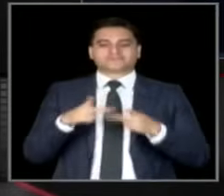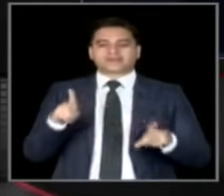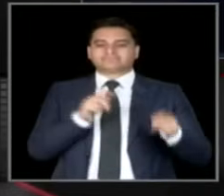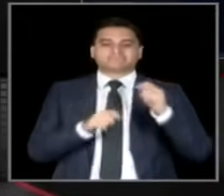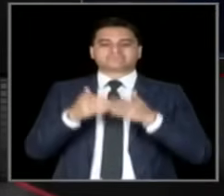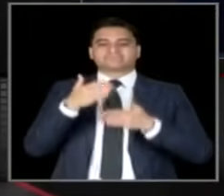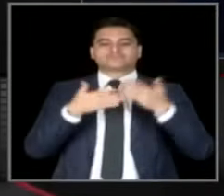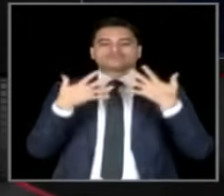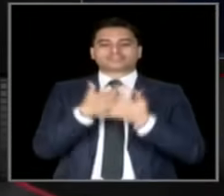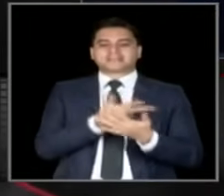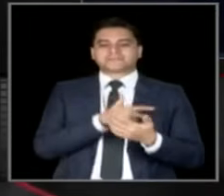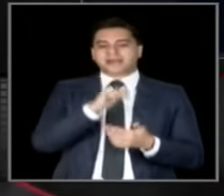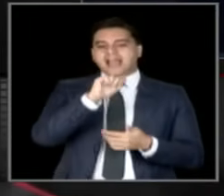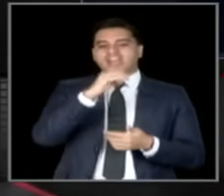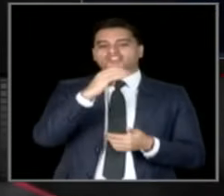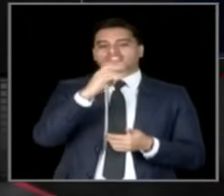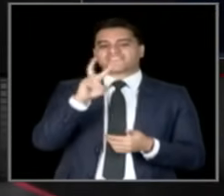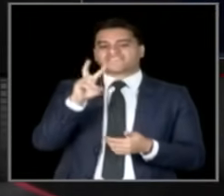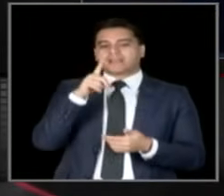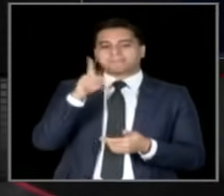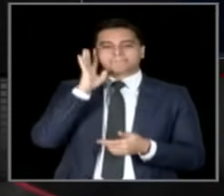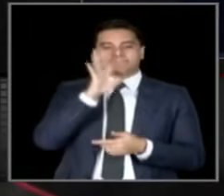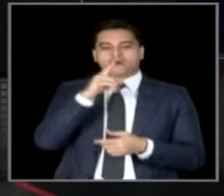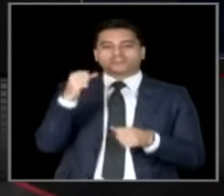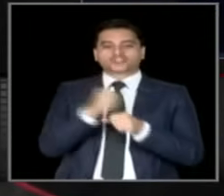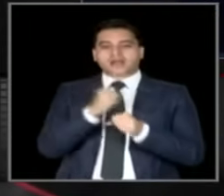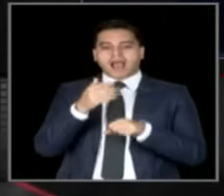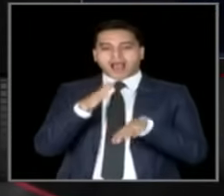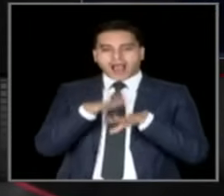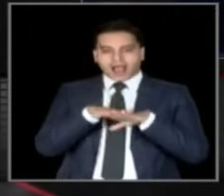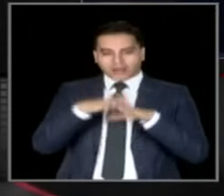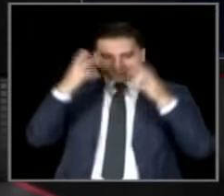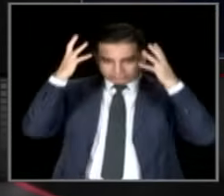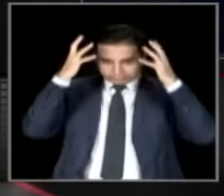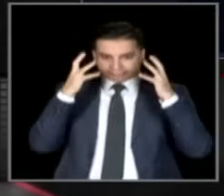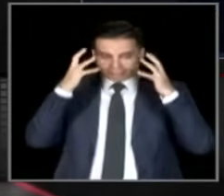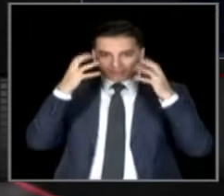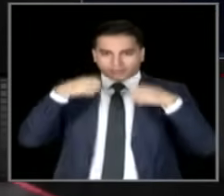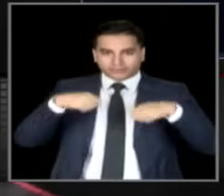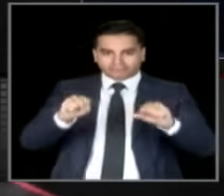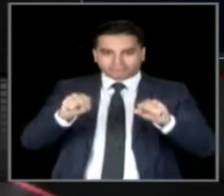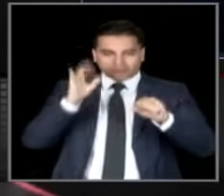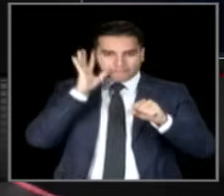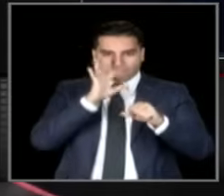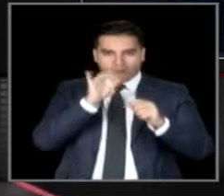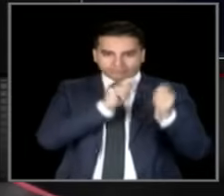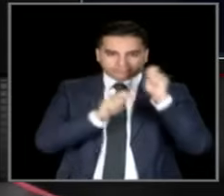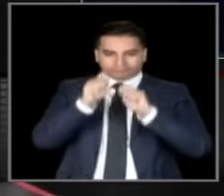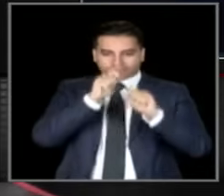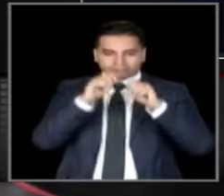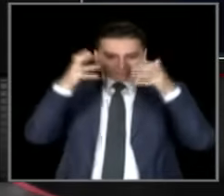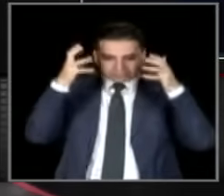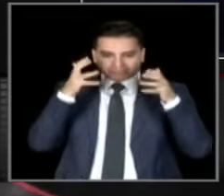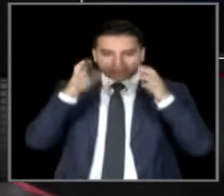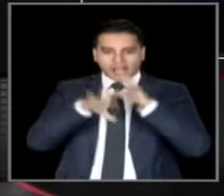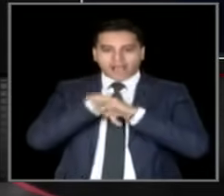تأسست شركة AGV المتخصصة في صناعة خوذة الدراجات النارية بإحدى